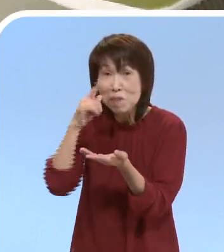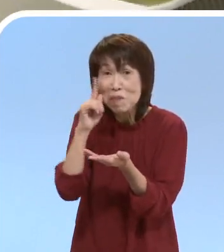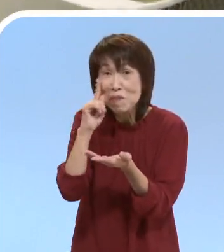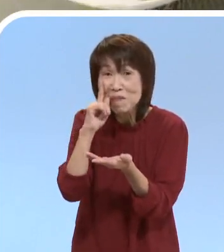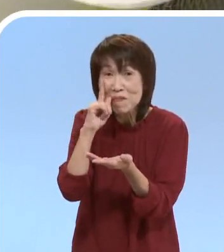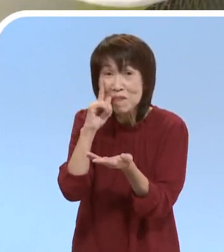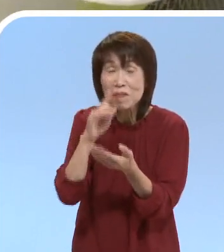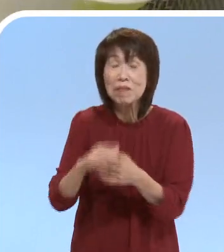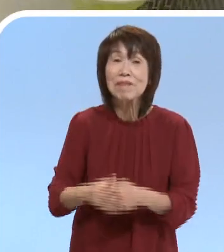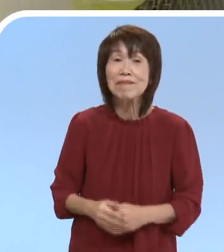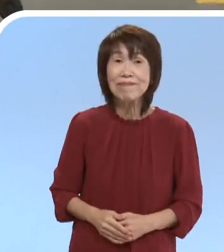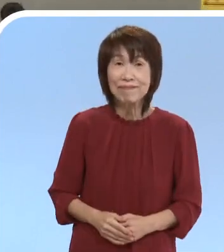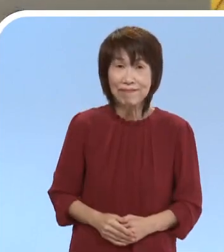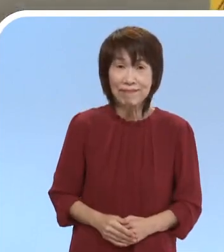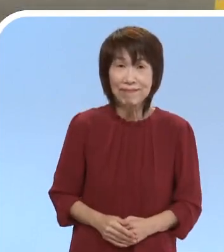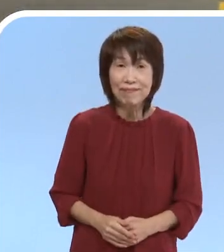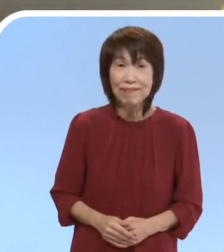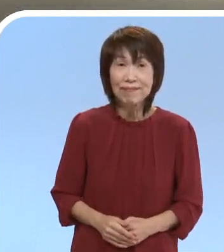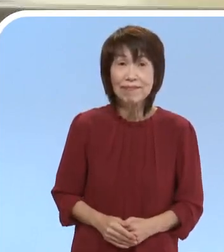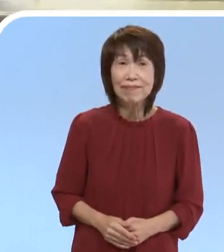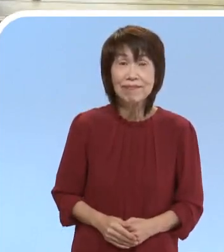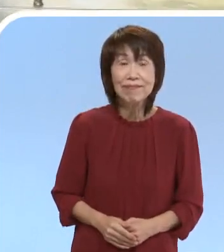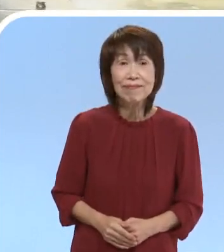をテイスティング。